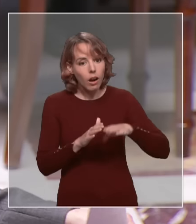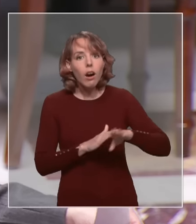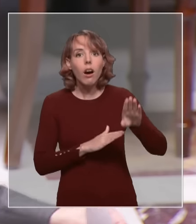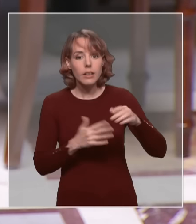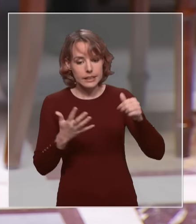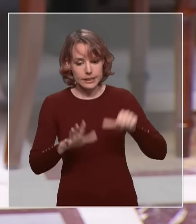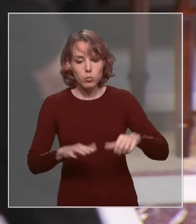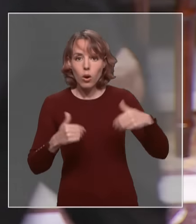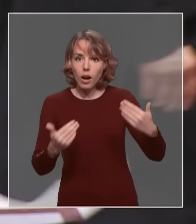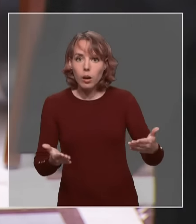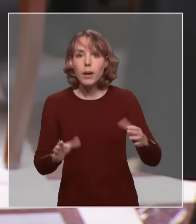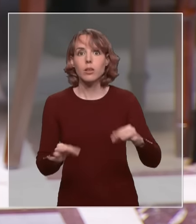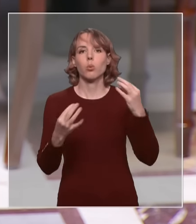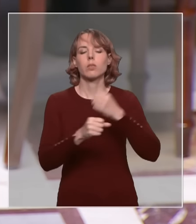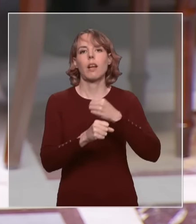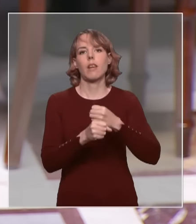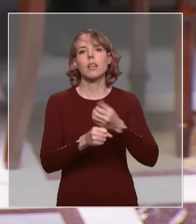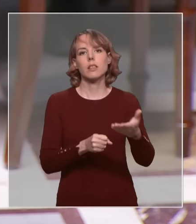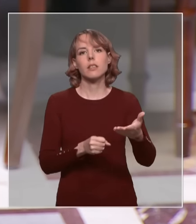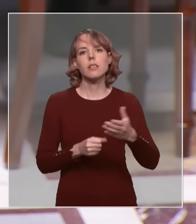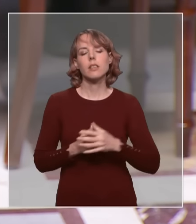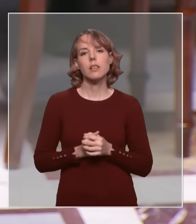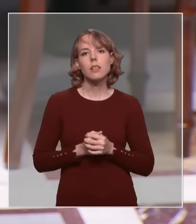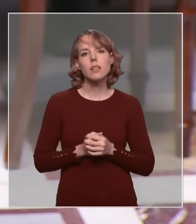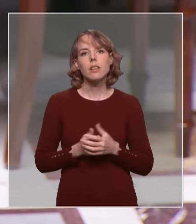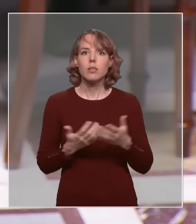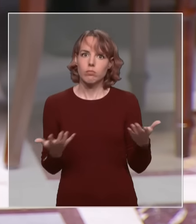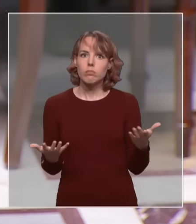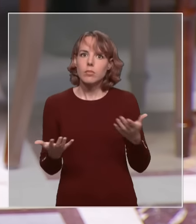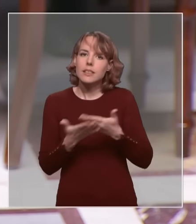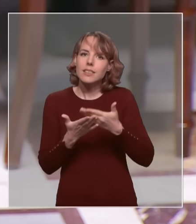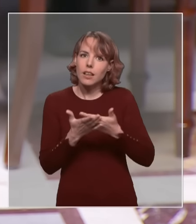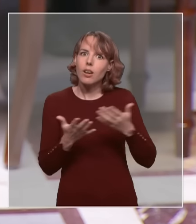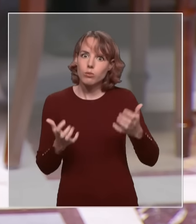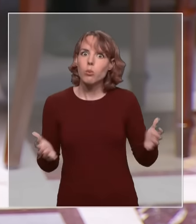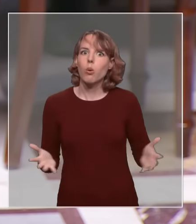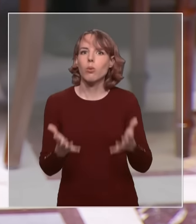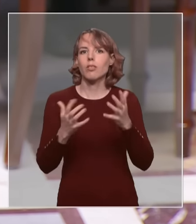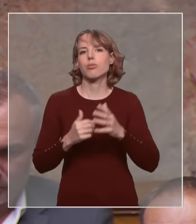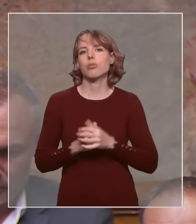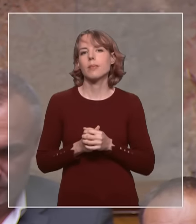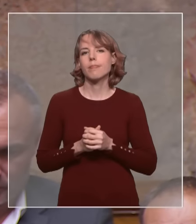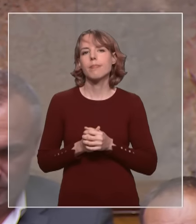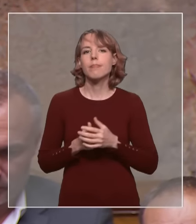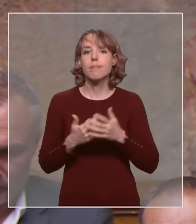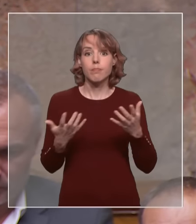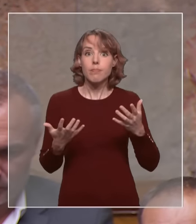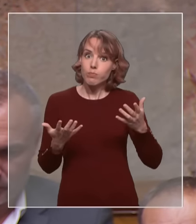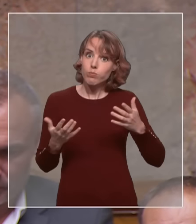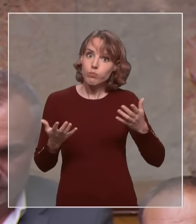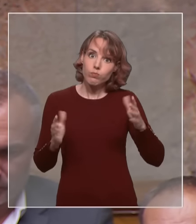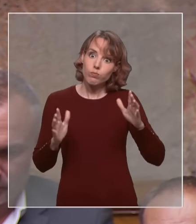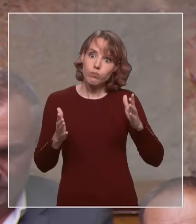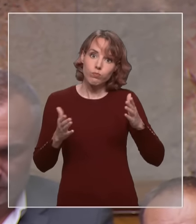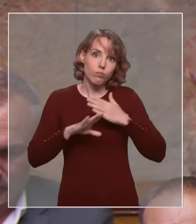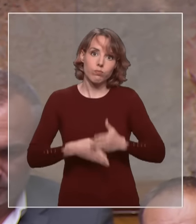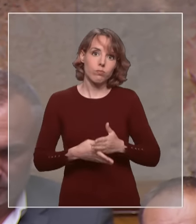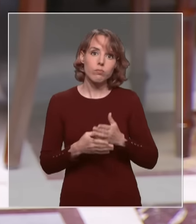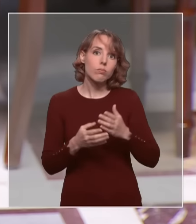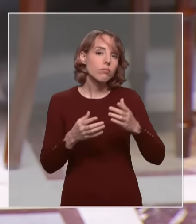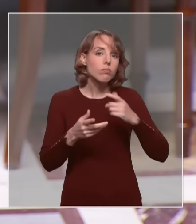les 6 mois qui ont suivi cette entrée en dispositif. C'est précisément ce qu'on veut pouvoir généraliser. Mais je serais heureuse de pouvoir discuter plus en avant